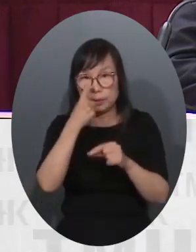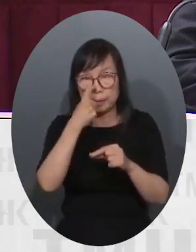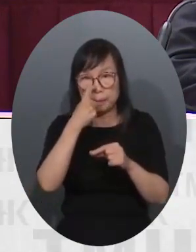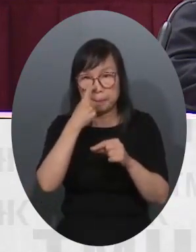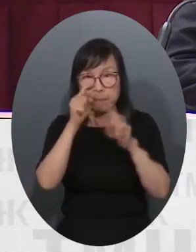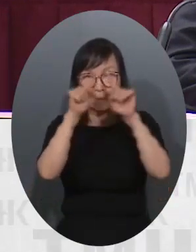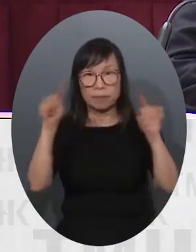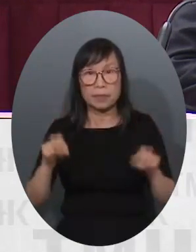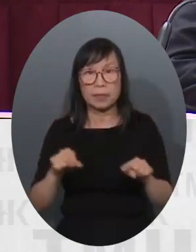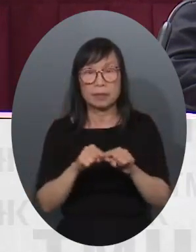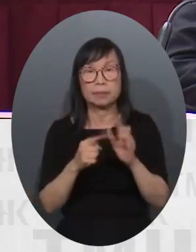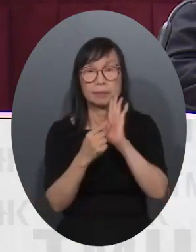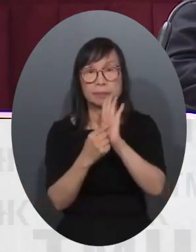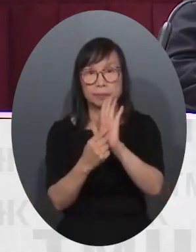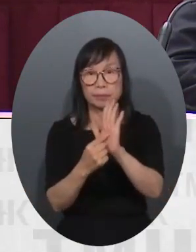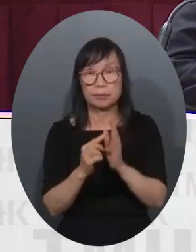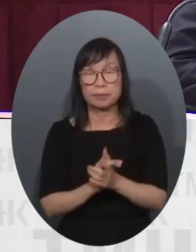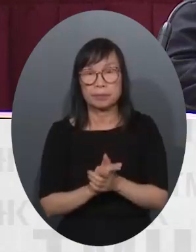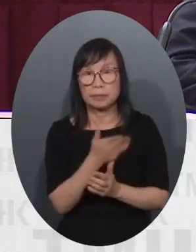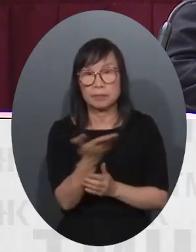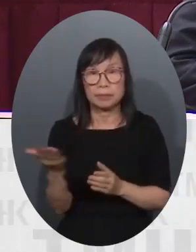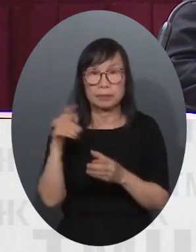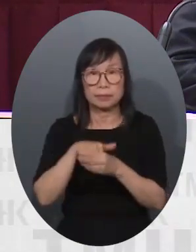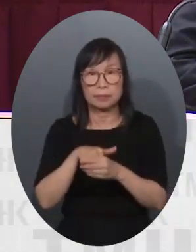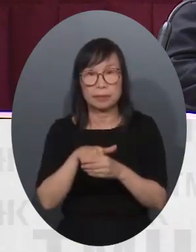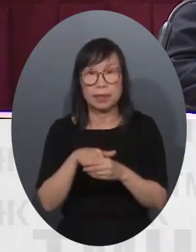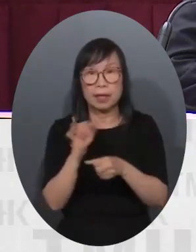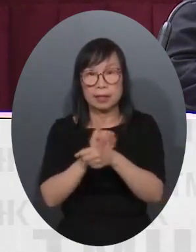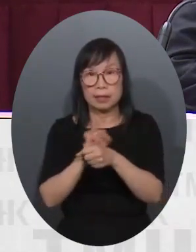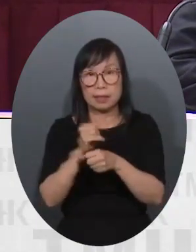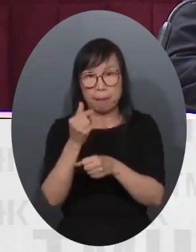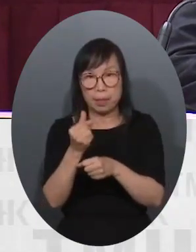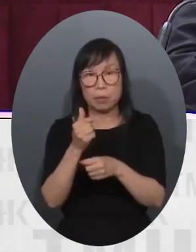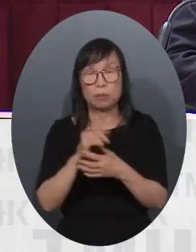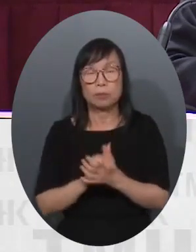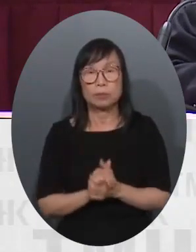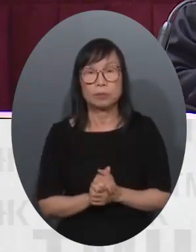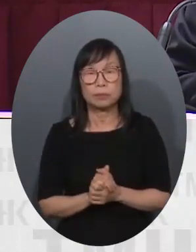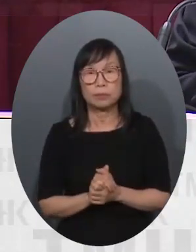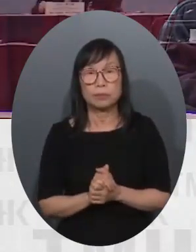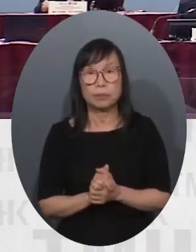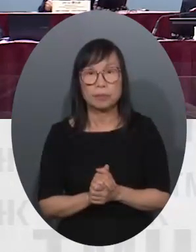文已經顯示在屏幕上，請投票。你有10秒時間投票。